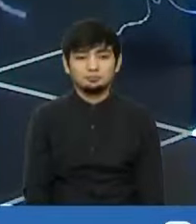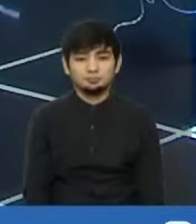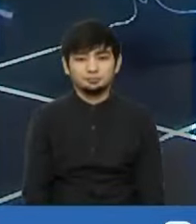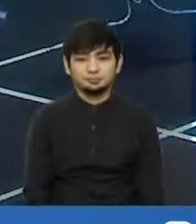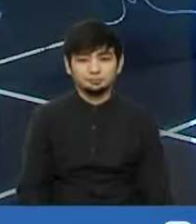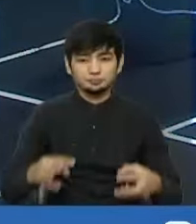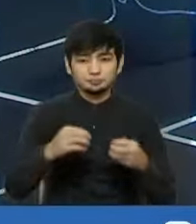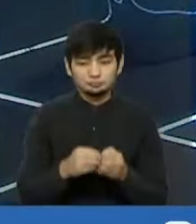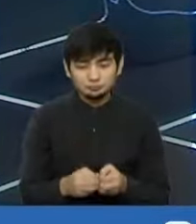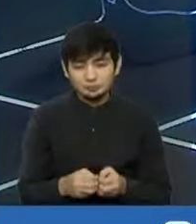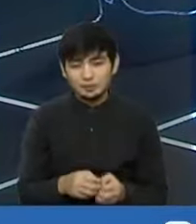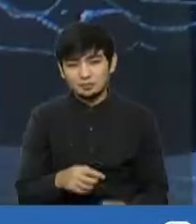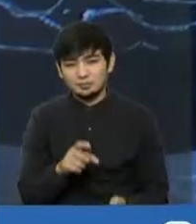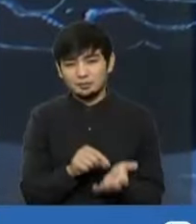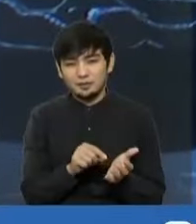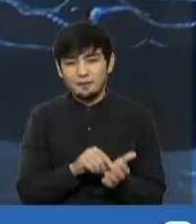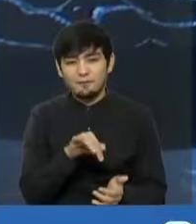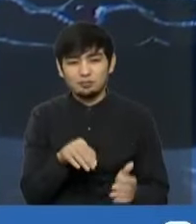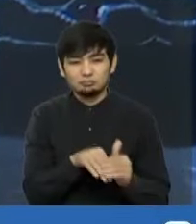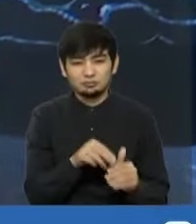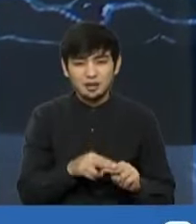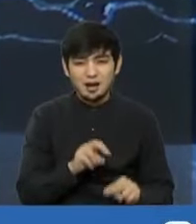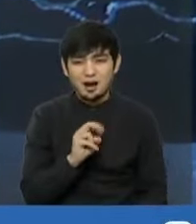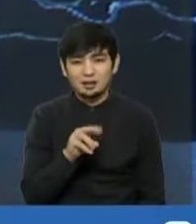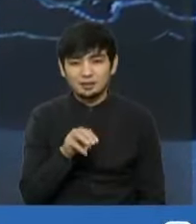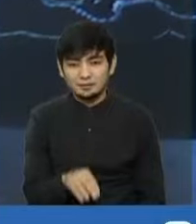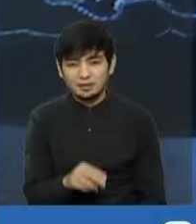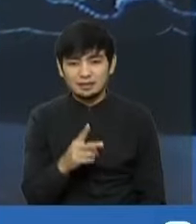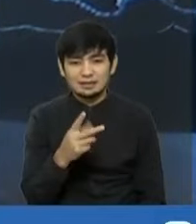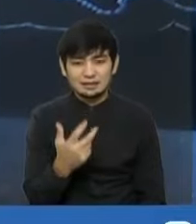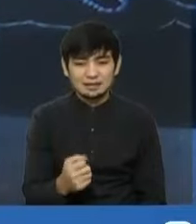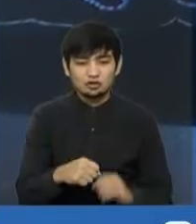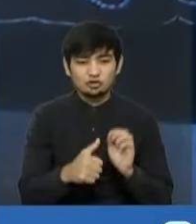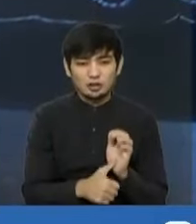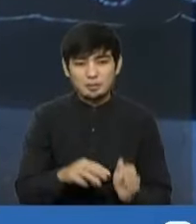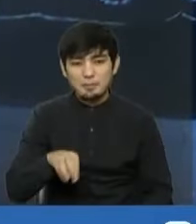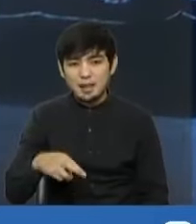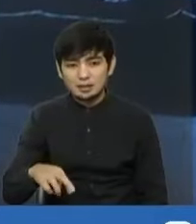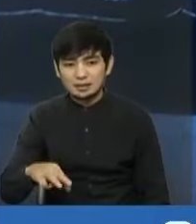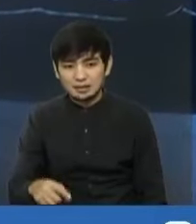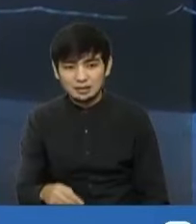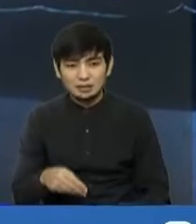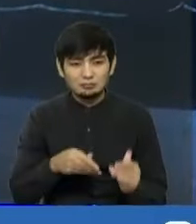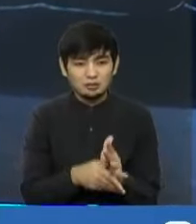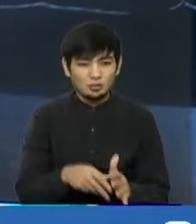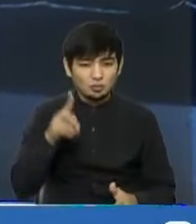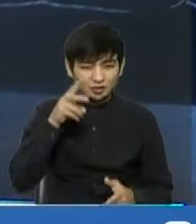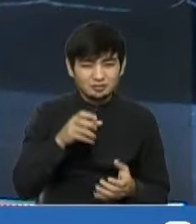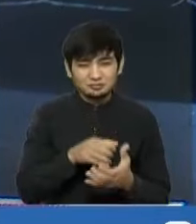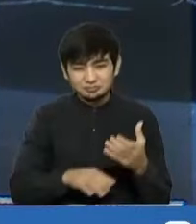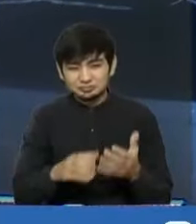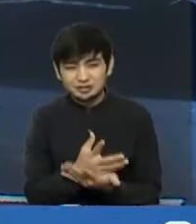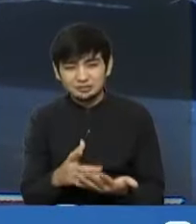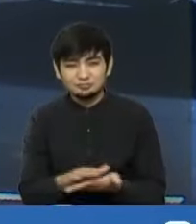Бірыңғай жинақтаушы зейнетақы қор активтерінің 316 миллиард теңгесі кәріз тазарту нысандарын салуға жұмсалғалы жатыр.